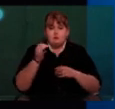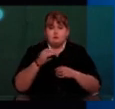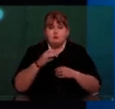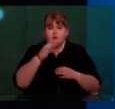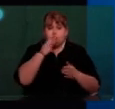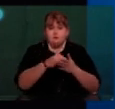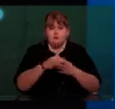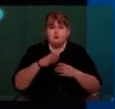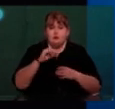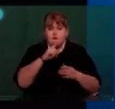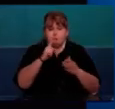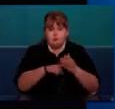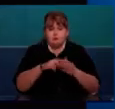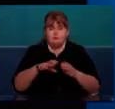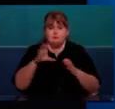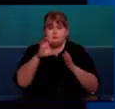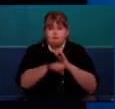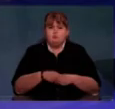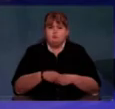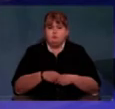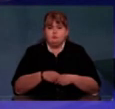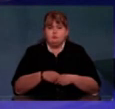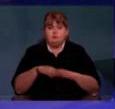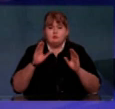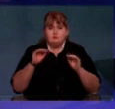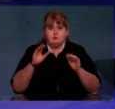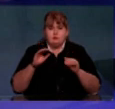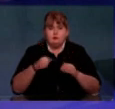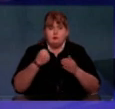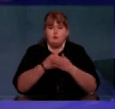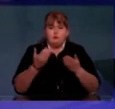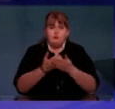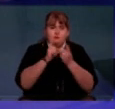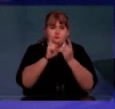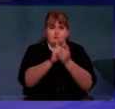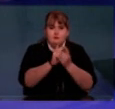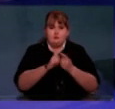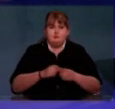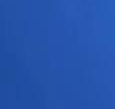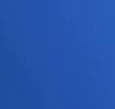ответить на вопросы и задания в конце параграфа. До свидания, до новых встреч!